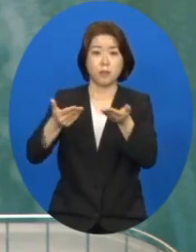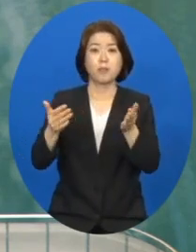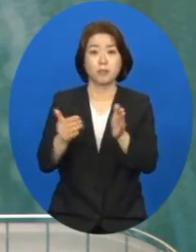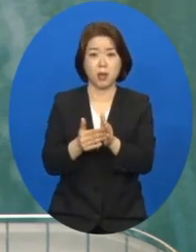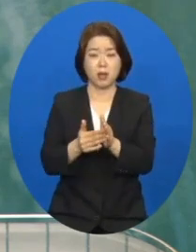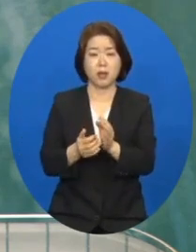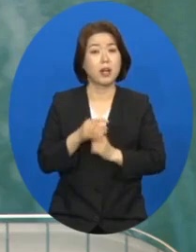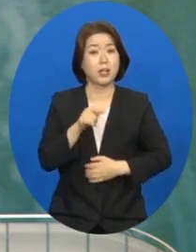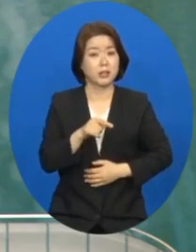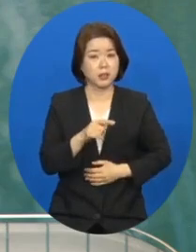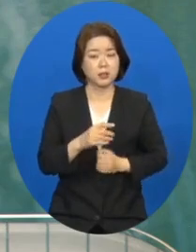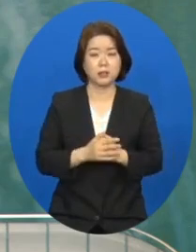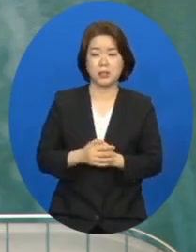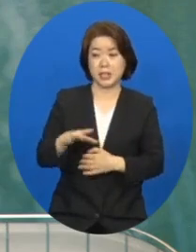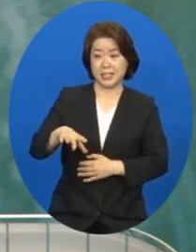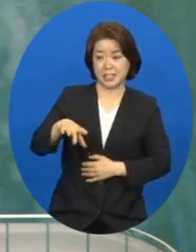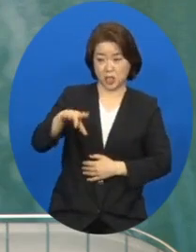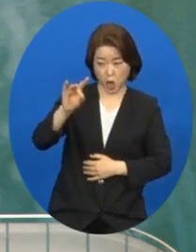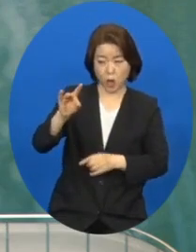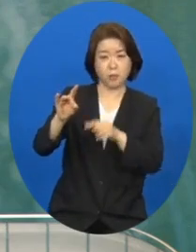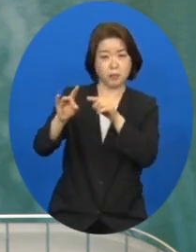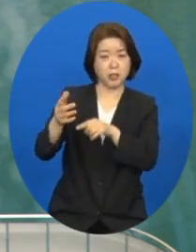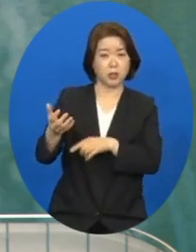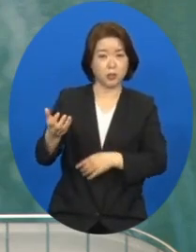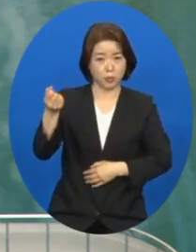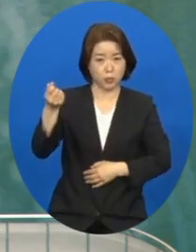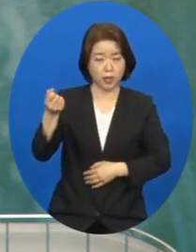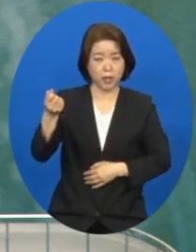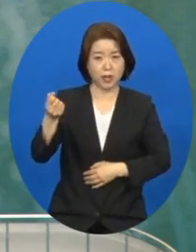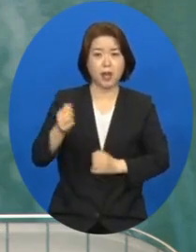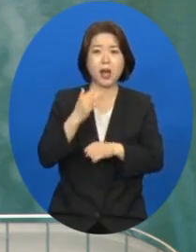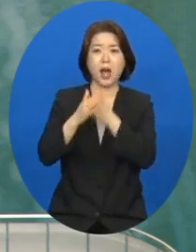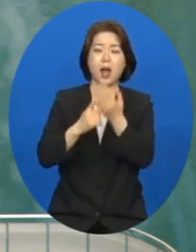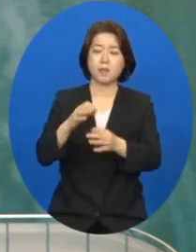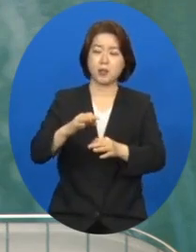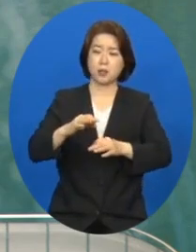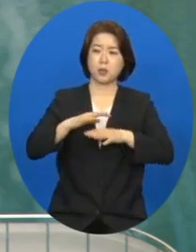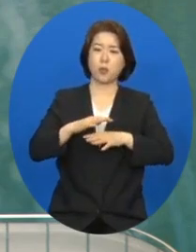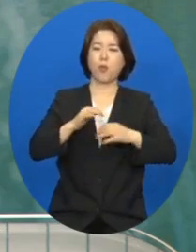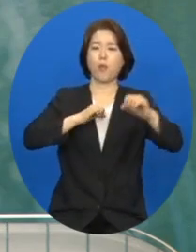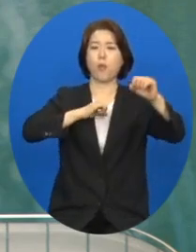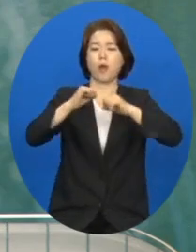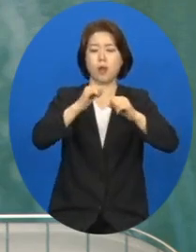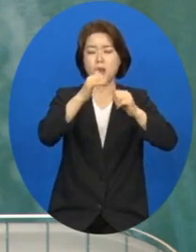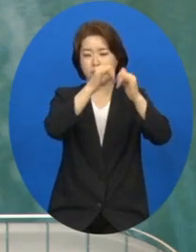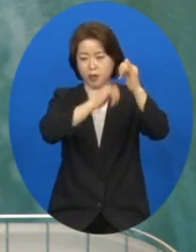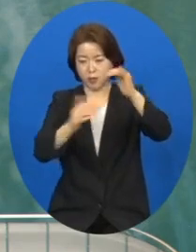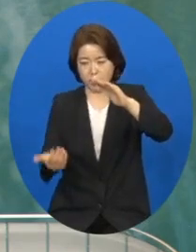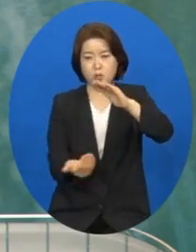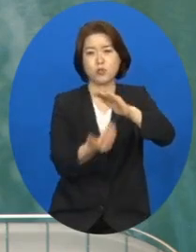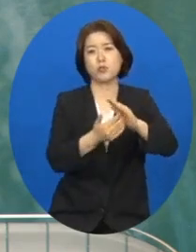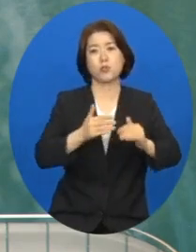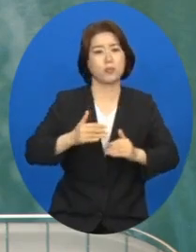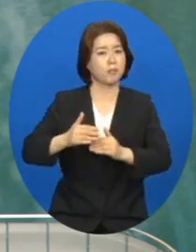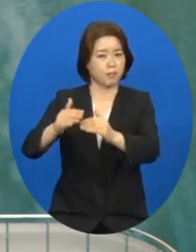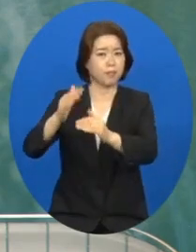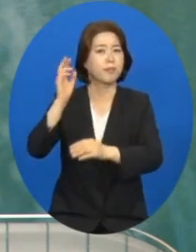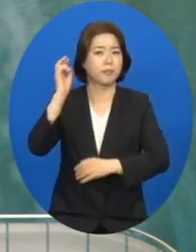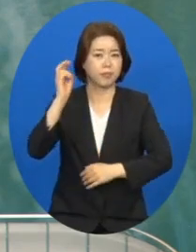그것은 그 첫 것을 통하여 하나님의 놀라운 역사를 이루실 것이기 때문에 그렇습니다.